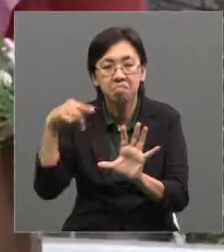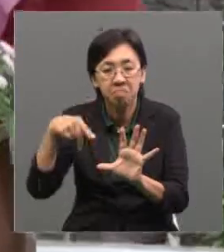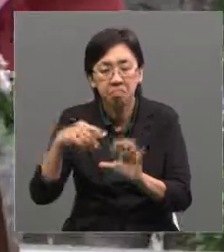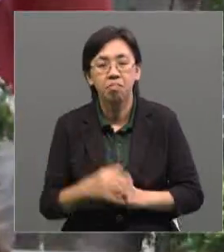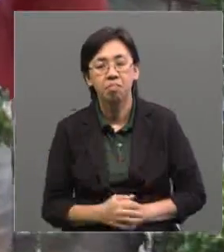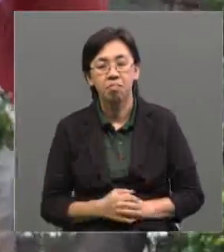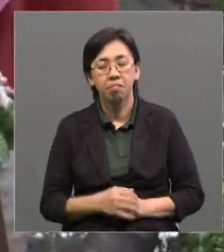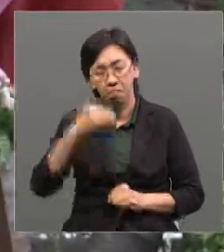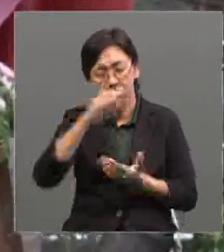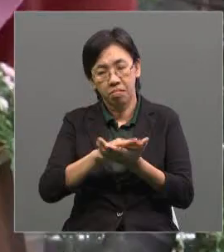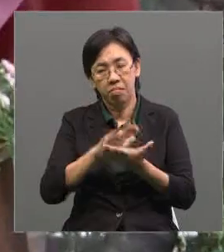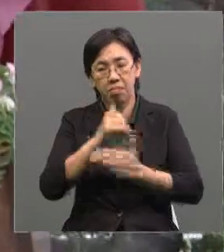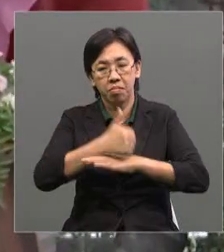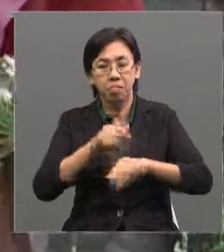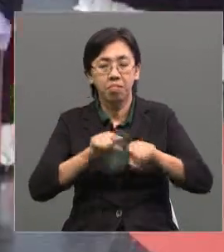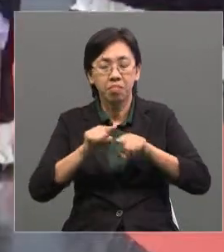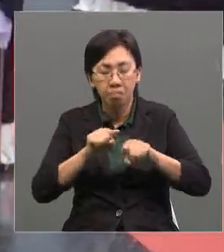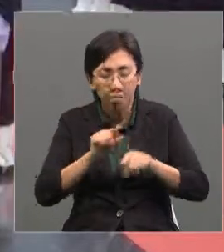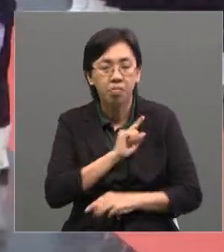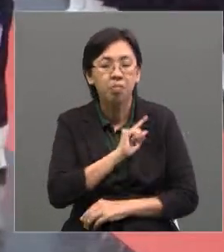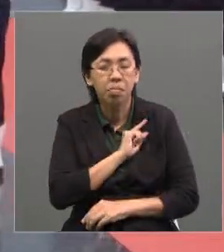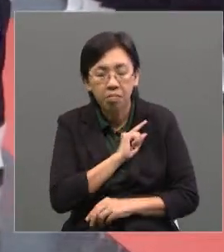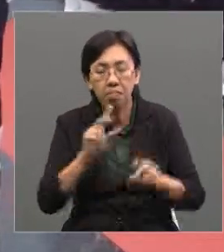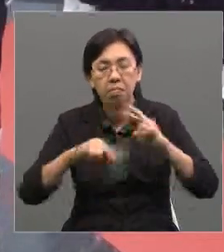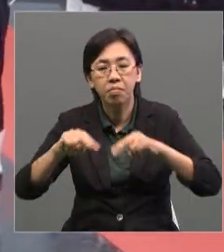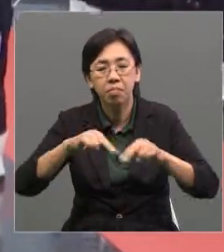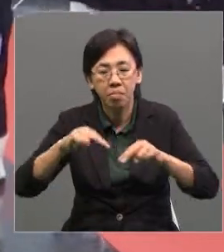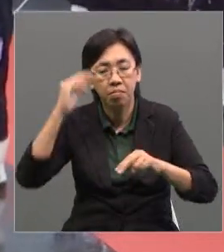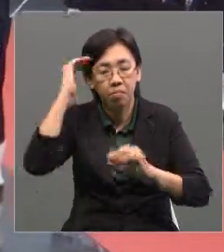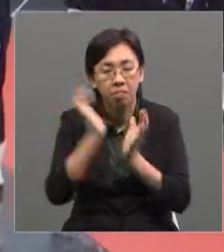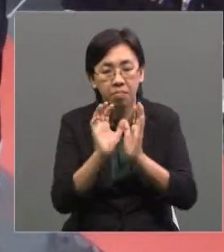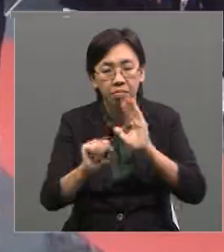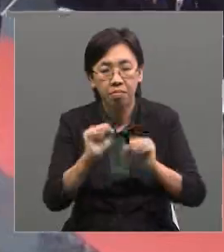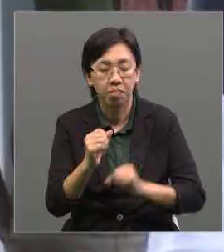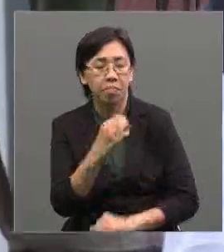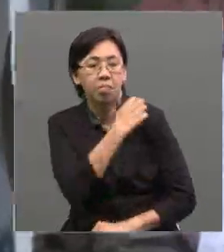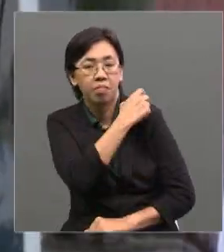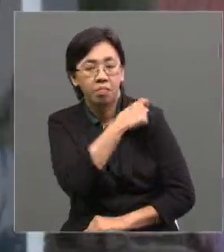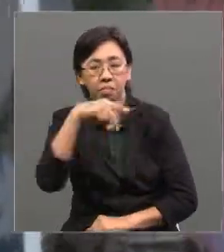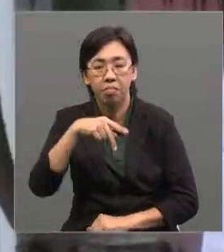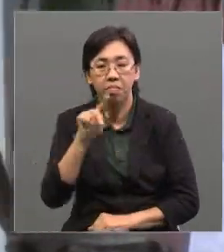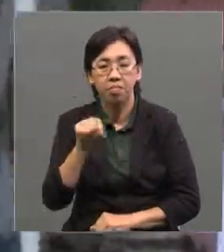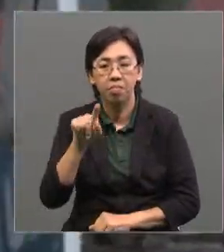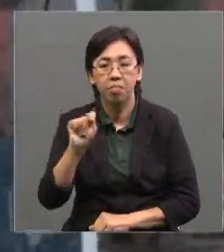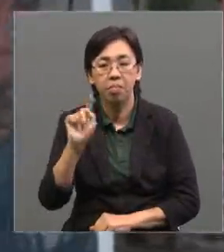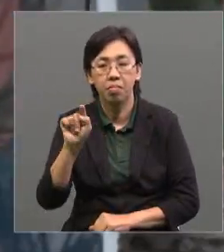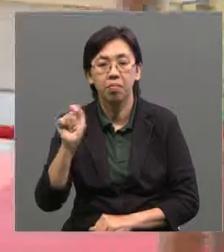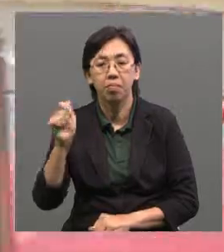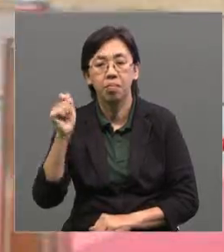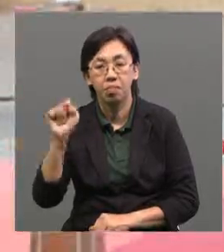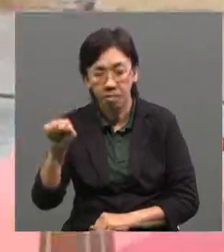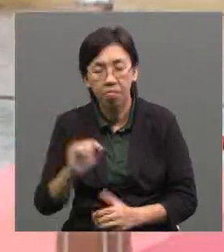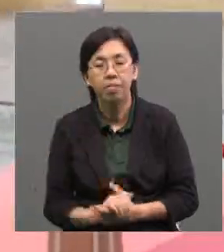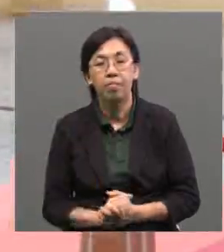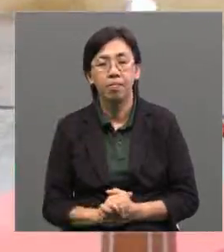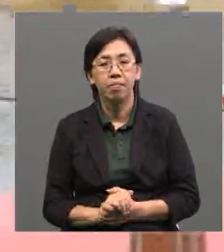เข้าเรียนโรงเรียนผู้กำกับแล้วก็ได้เป็นผู้กำกับการกองปฏิบัติการพิเศษกองปราบปรามติดยศพันตำรวจเอกจนจนครบวาระของการเป็น